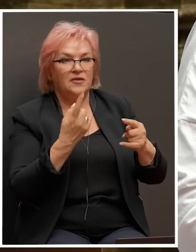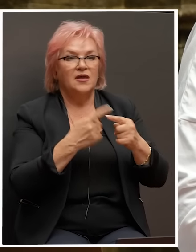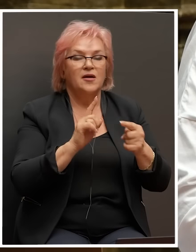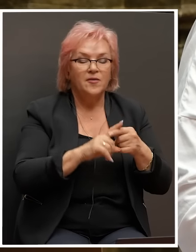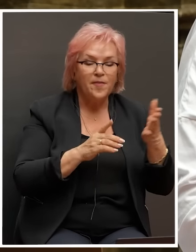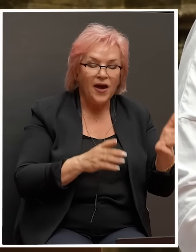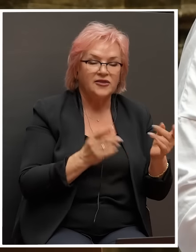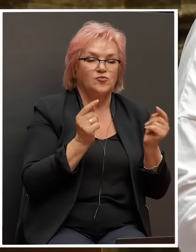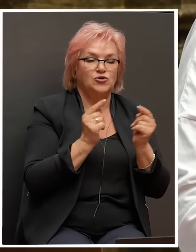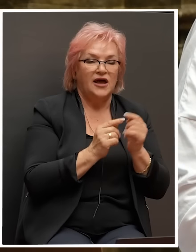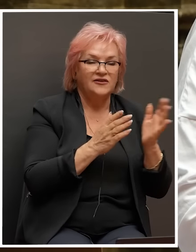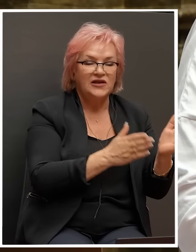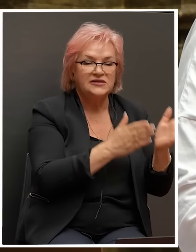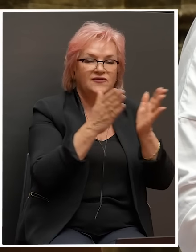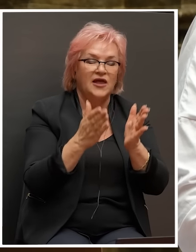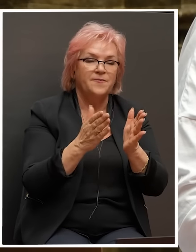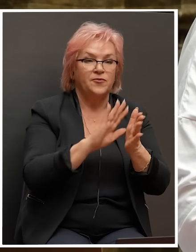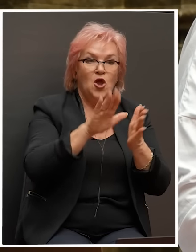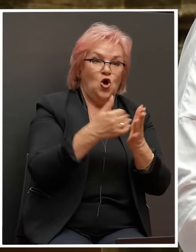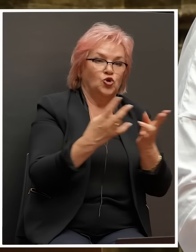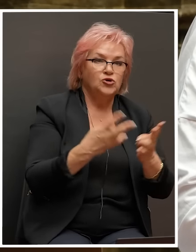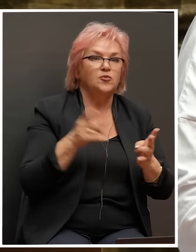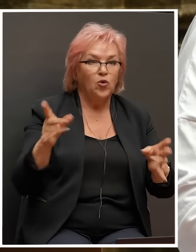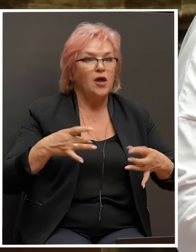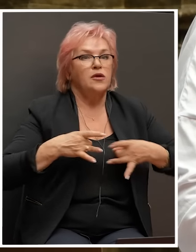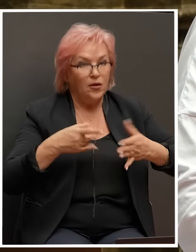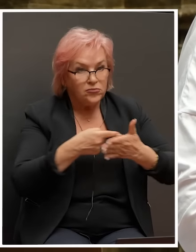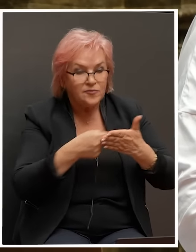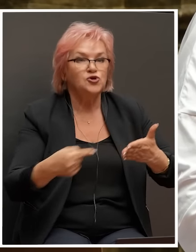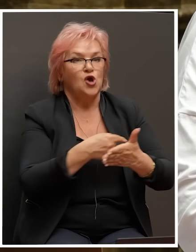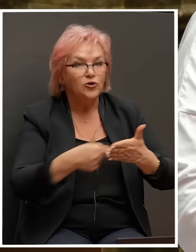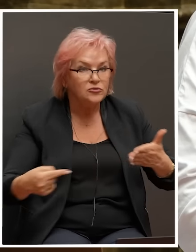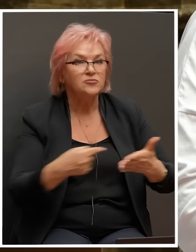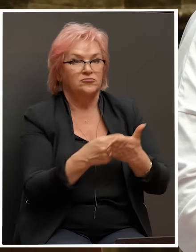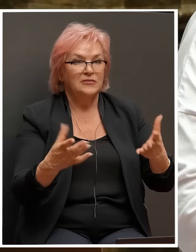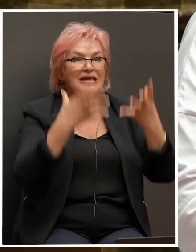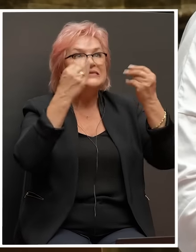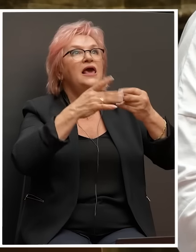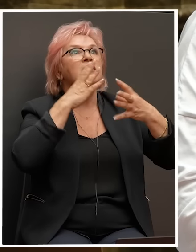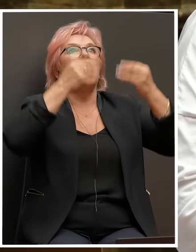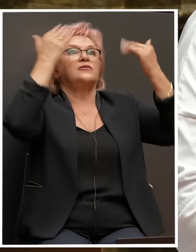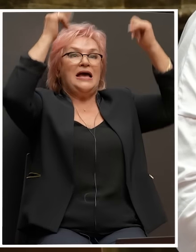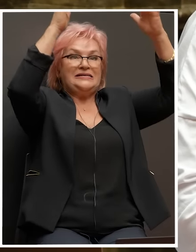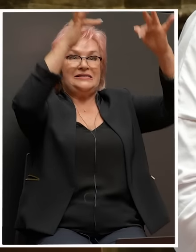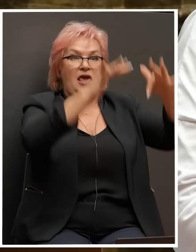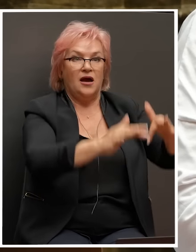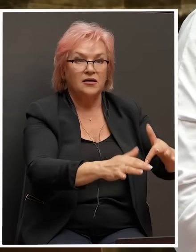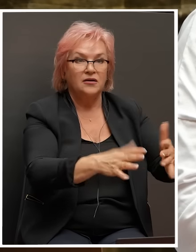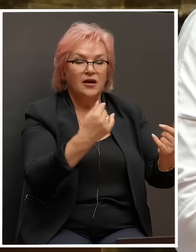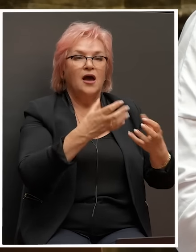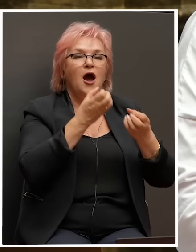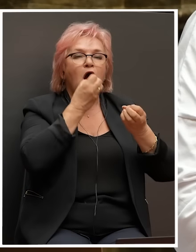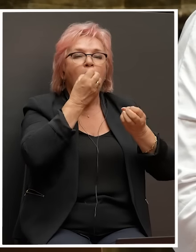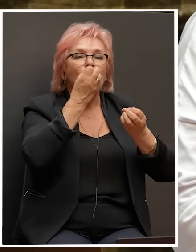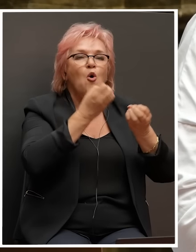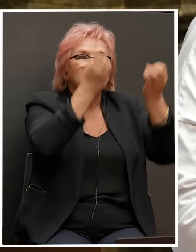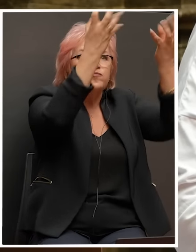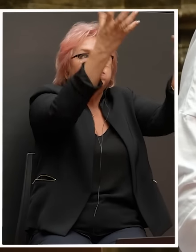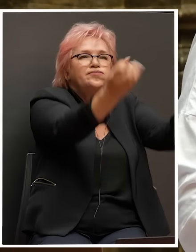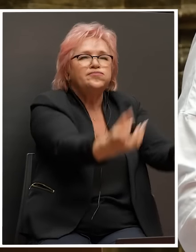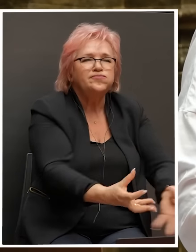соответственно, до сих пор они это празднуют. Этот день, когда засыпают розами